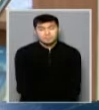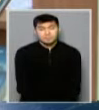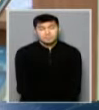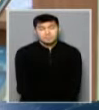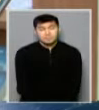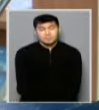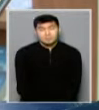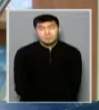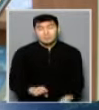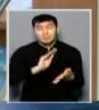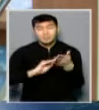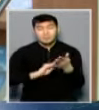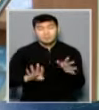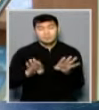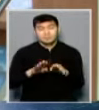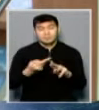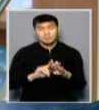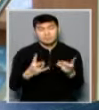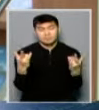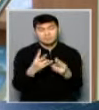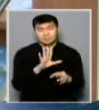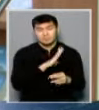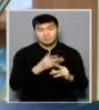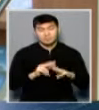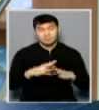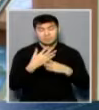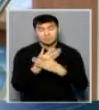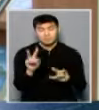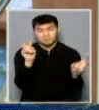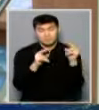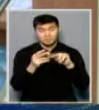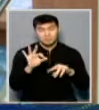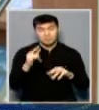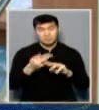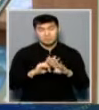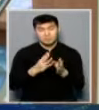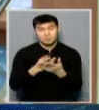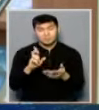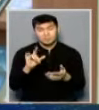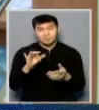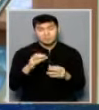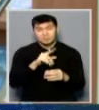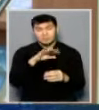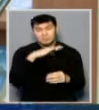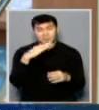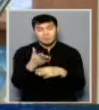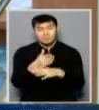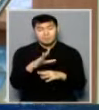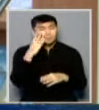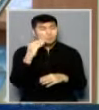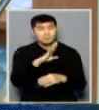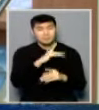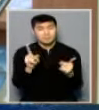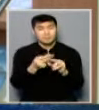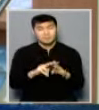В рамках написания данной книги в первую очередь были организованы экспедиции в Оренбург, Астрахань, Российской Федерации и Алмату,